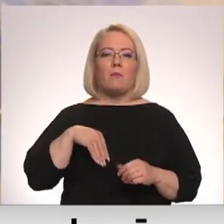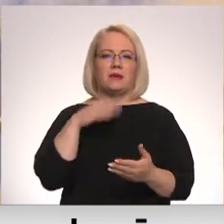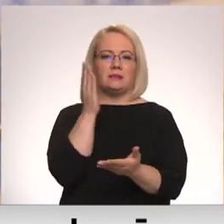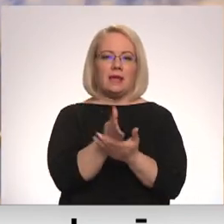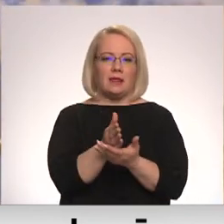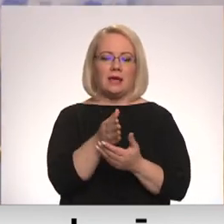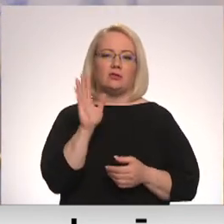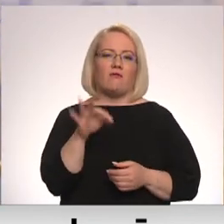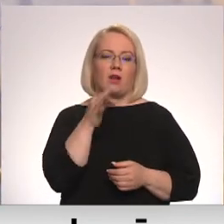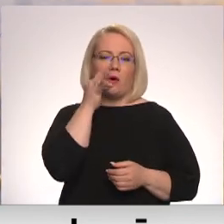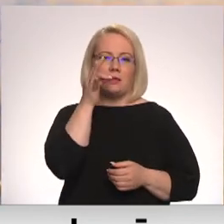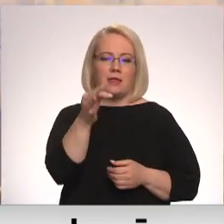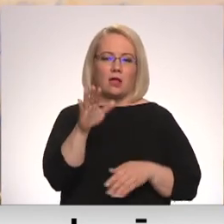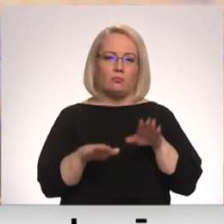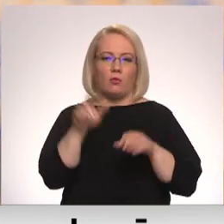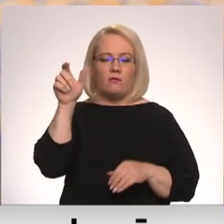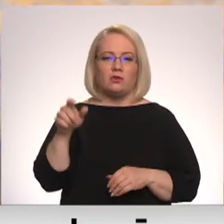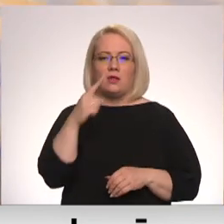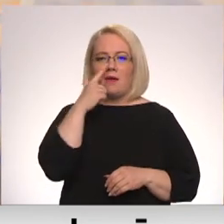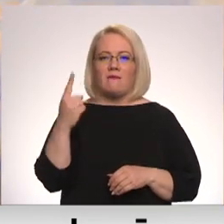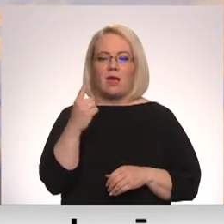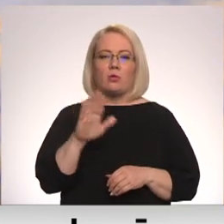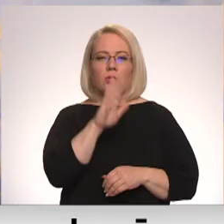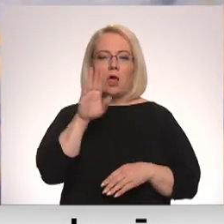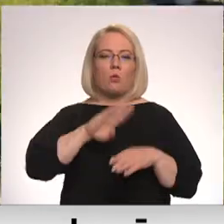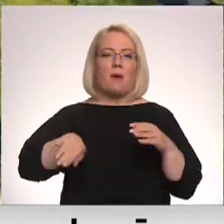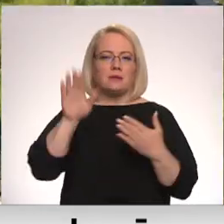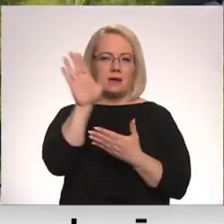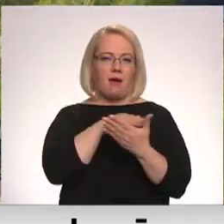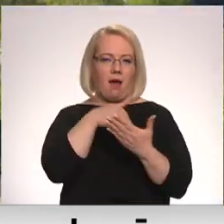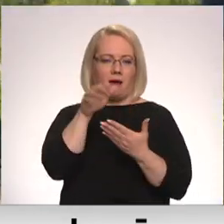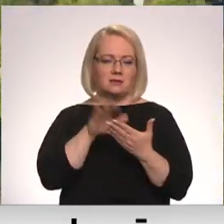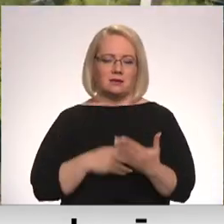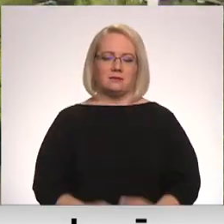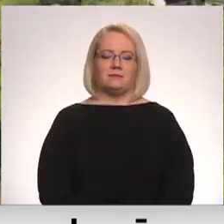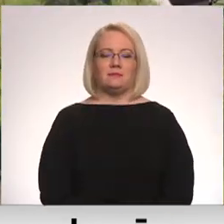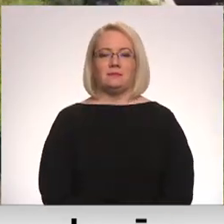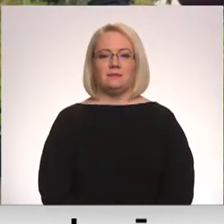Purvīti, varētu teikt ne dienu bez krāsas. Dace Siliņa, Artis Supe, Kristaps Dravinieks, Vidzemes televīzija.